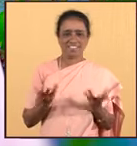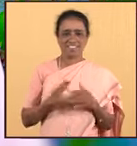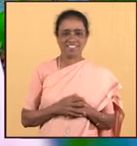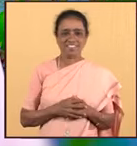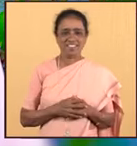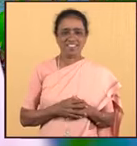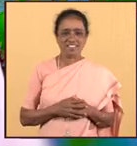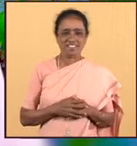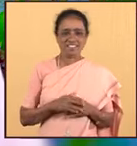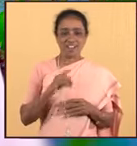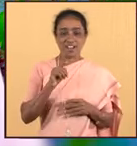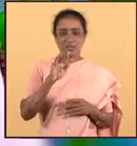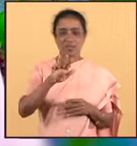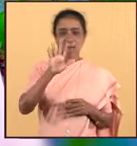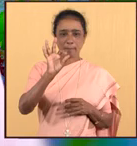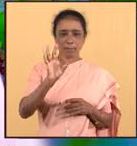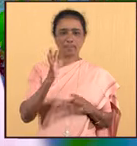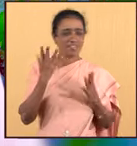இல்லை?